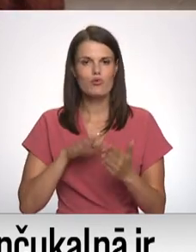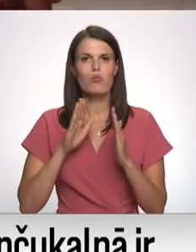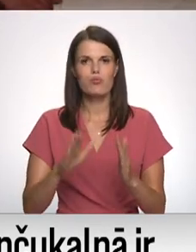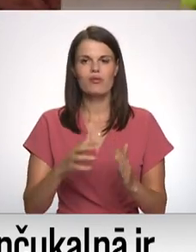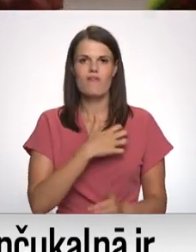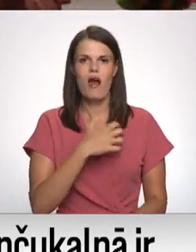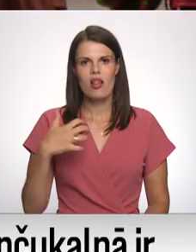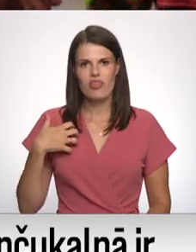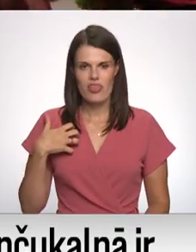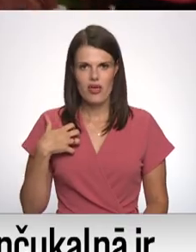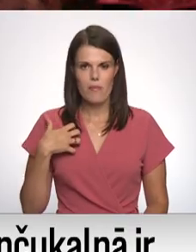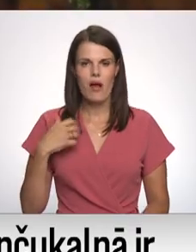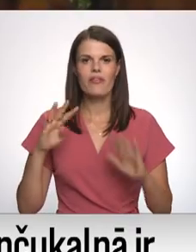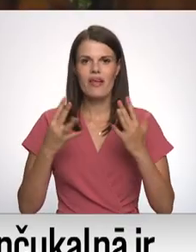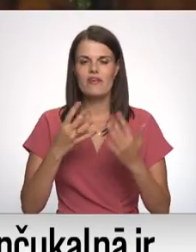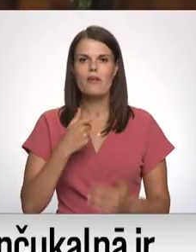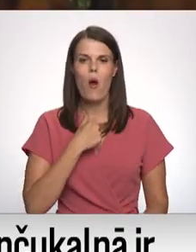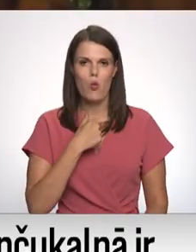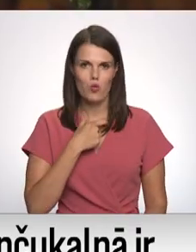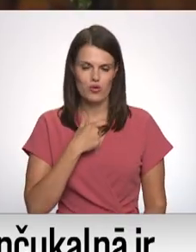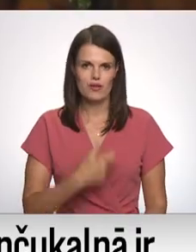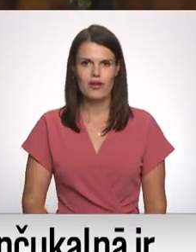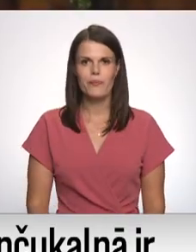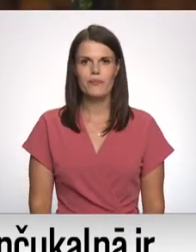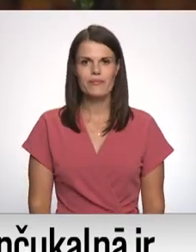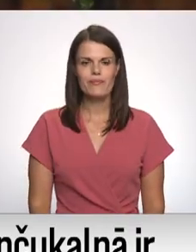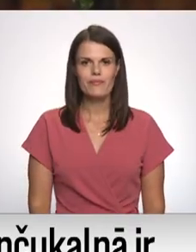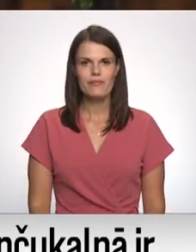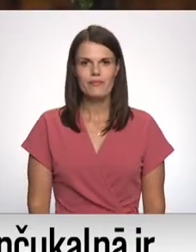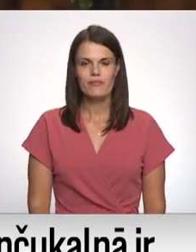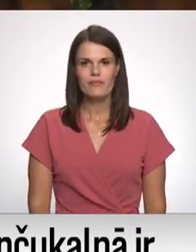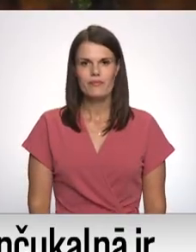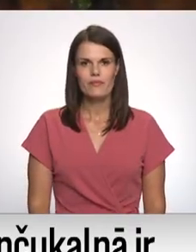9. augustā. Ilja Koziņš, Aigars Kovaļevskis, Latvijas televīzija.